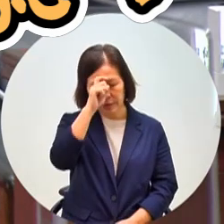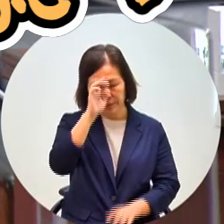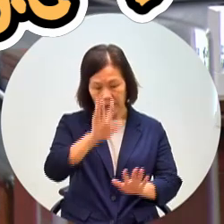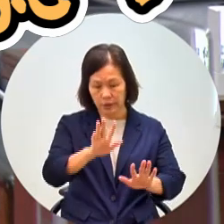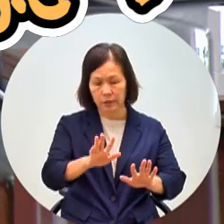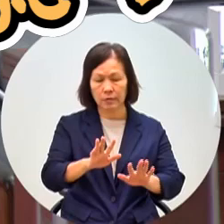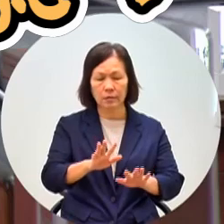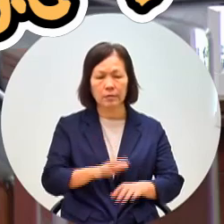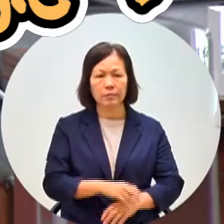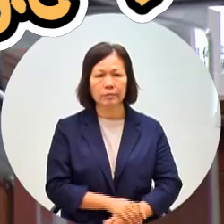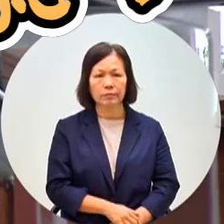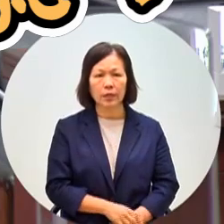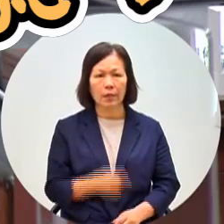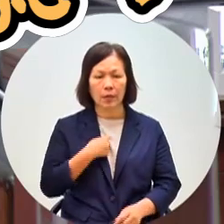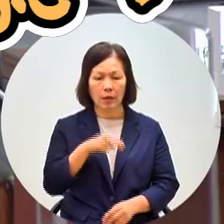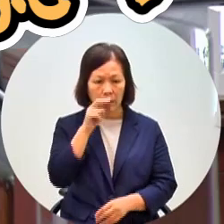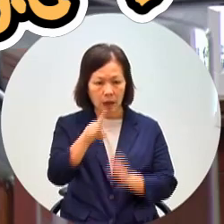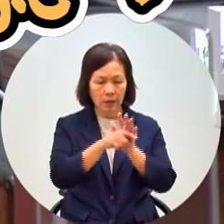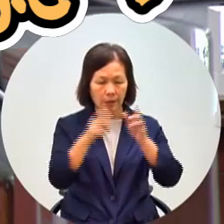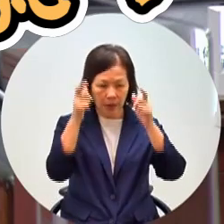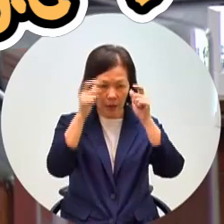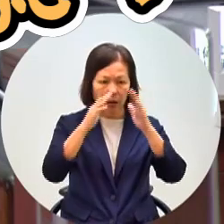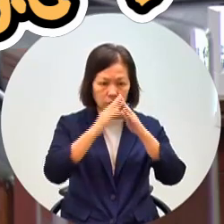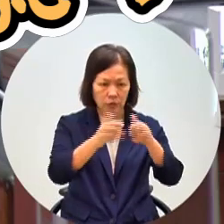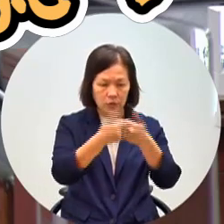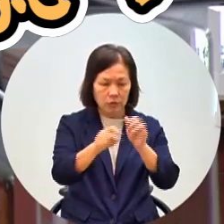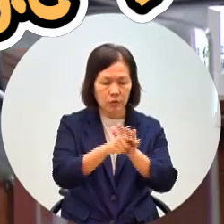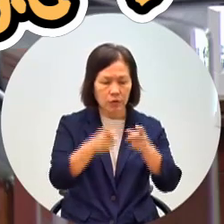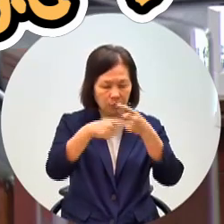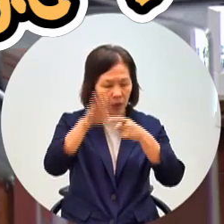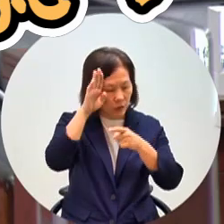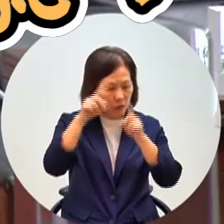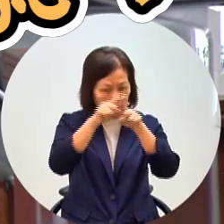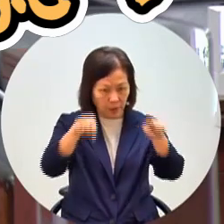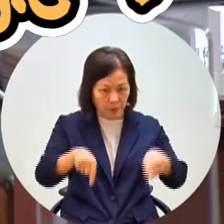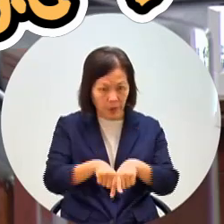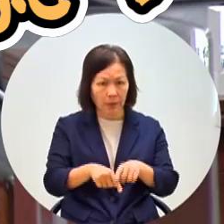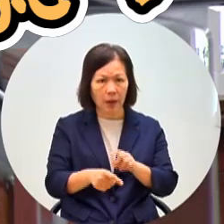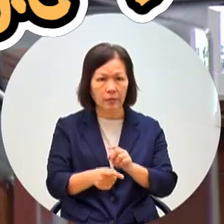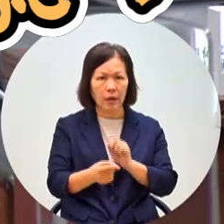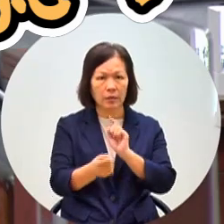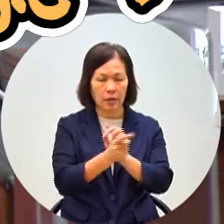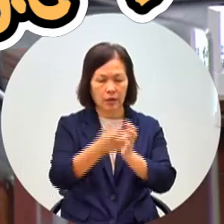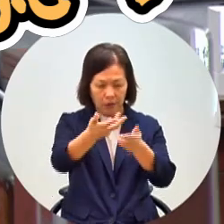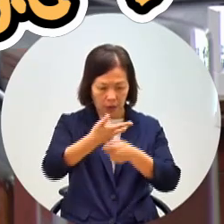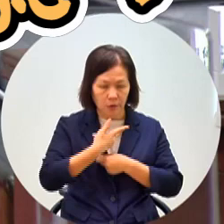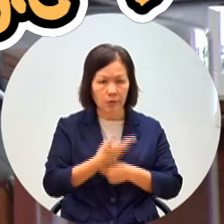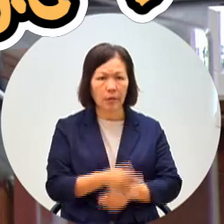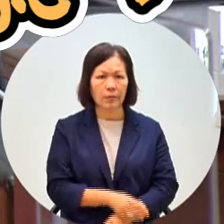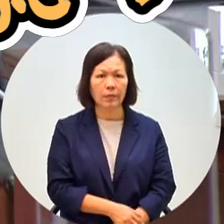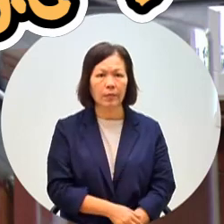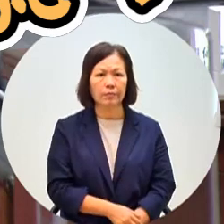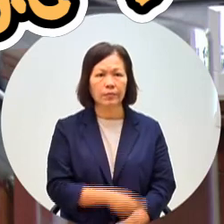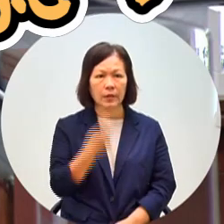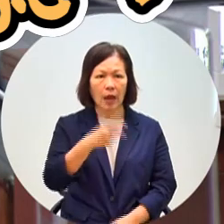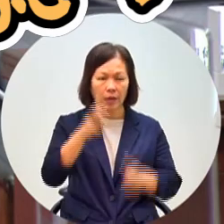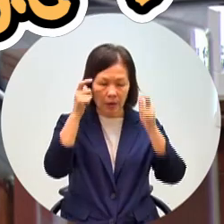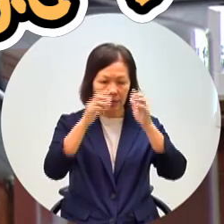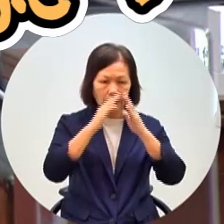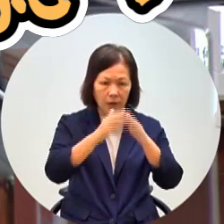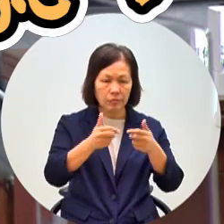天看到高雄市议会道歉函在本席的手上，而且要高雄市议会大